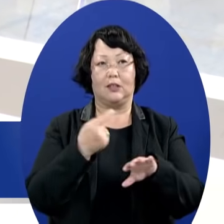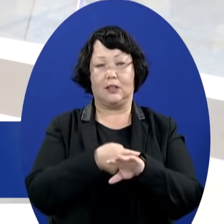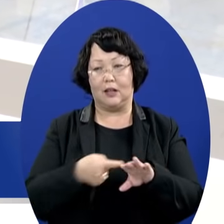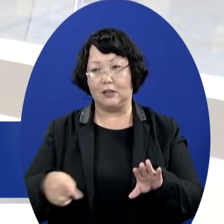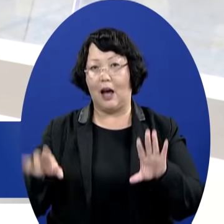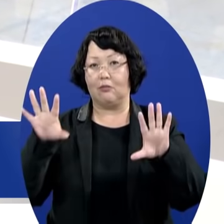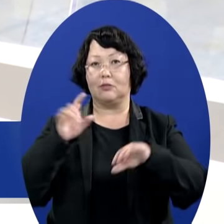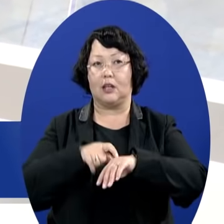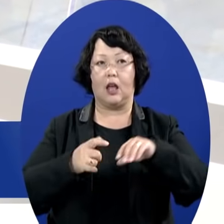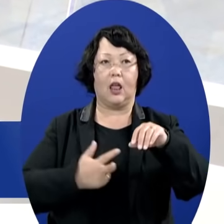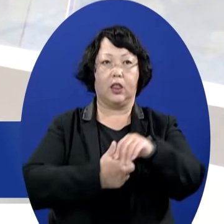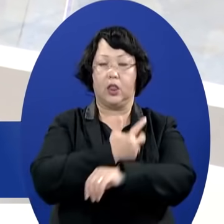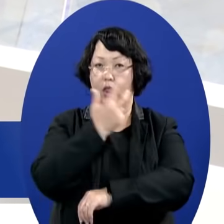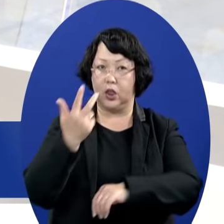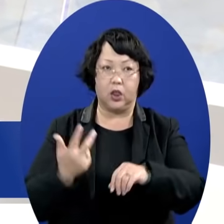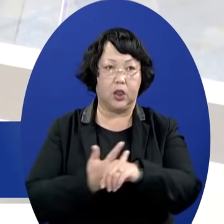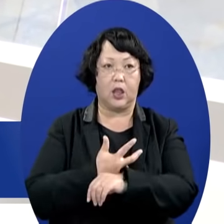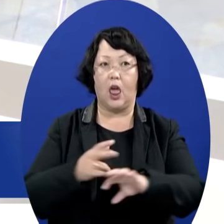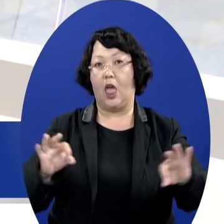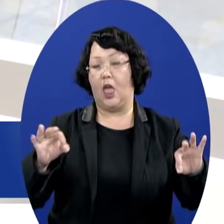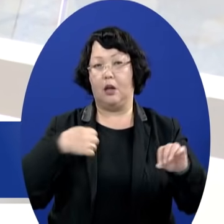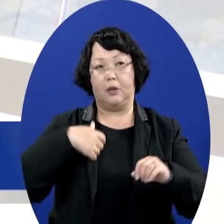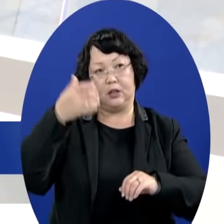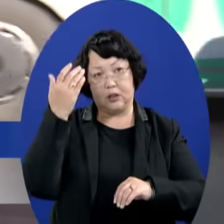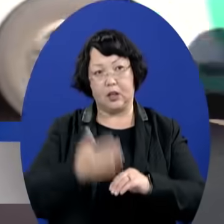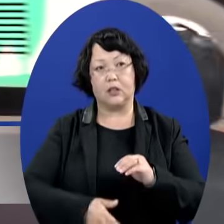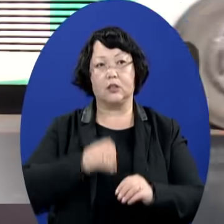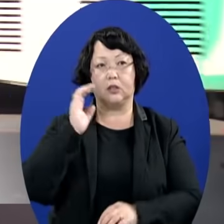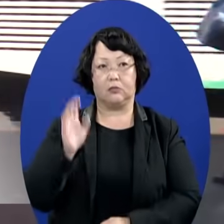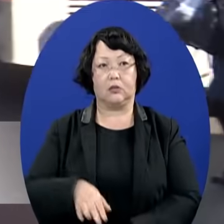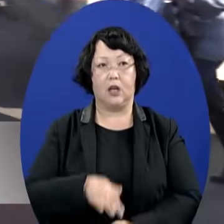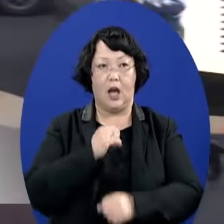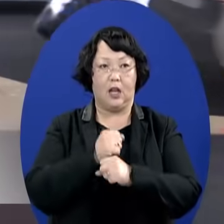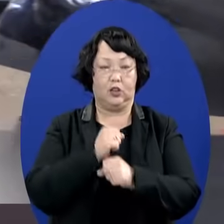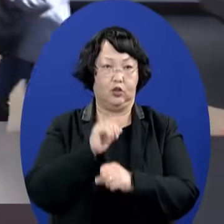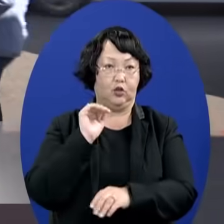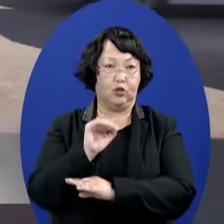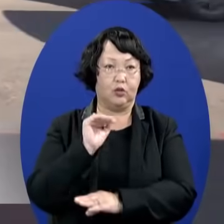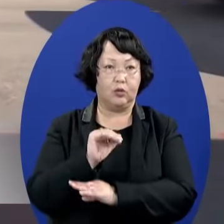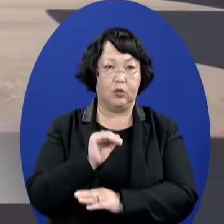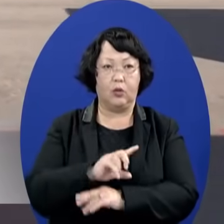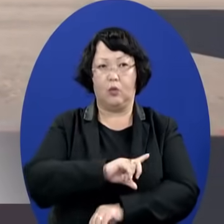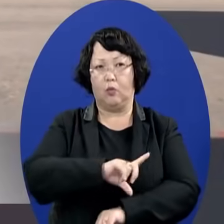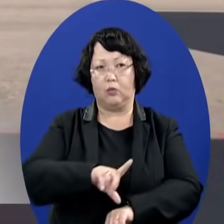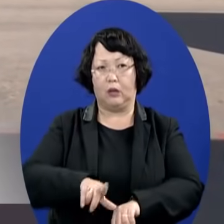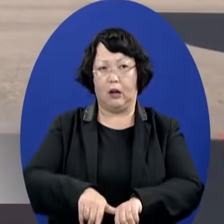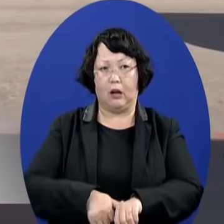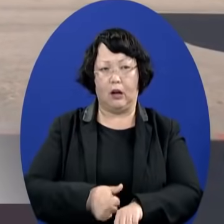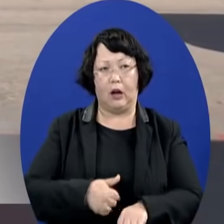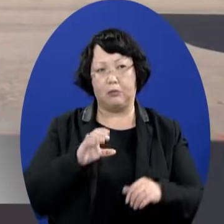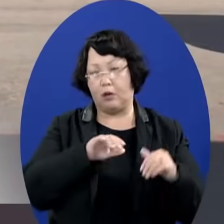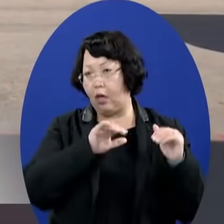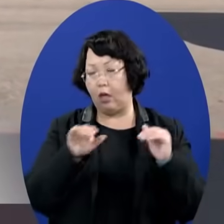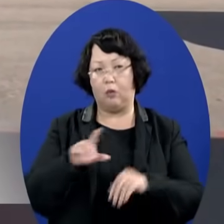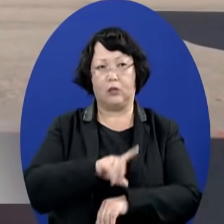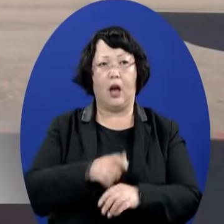хүртэл одоо хүлээж сүвдэд такситай харьцаа хөгдөргөө явчихаа. Ажлын өдрүүдээр л ер нь их удаа хүлээлгдэг л дээ.